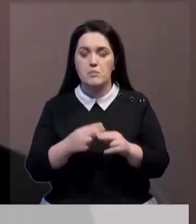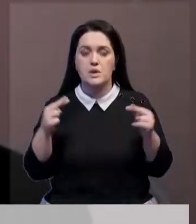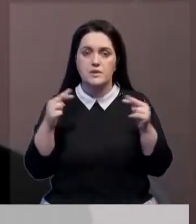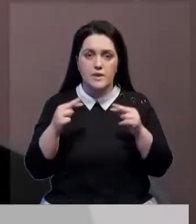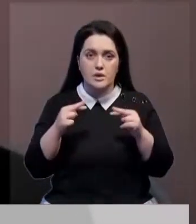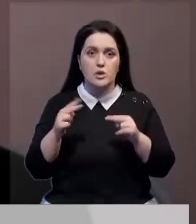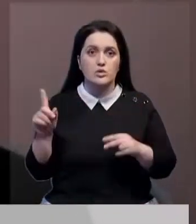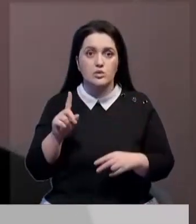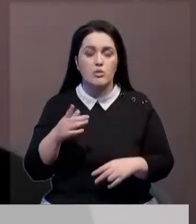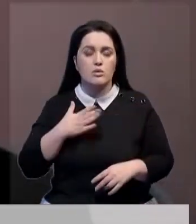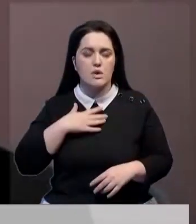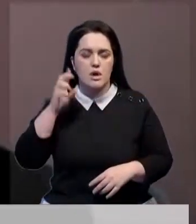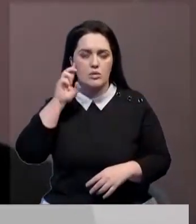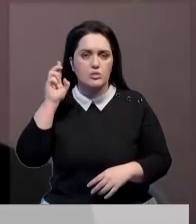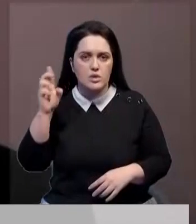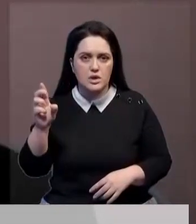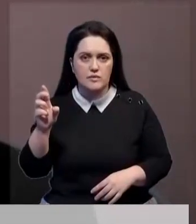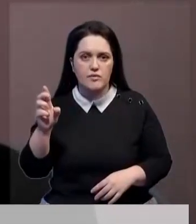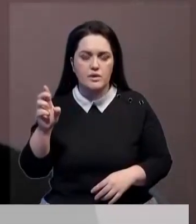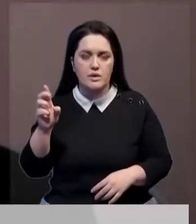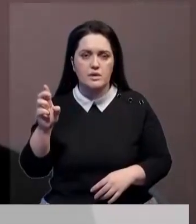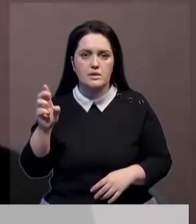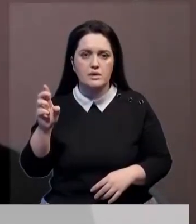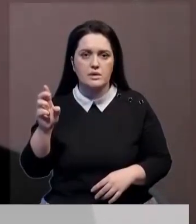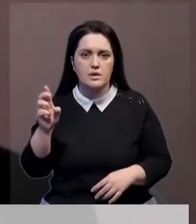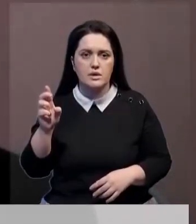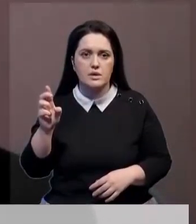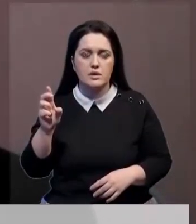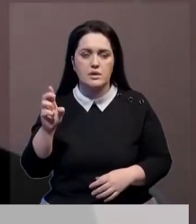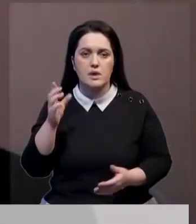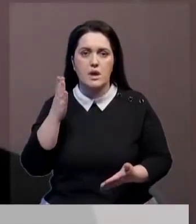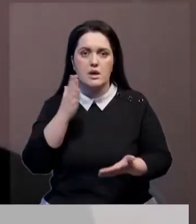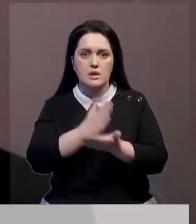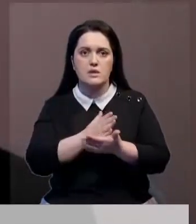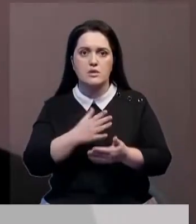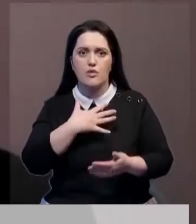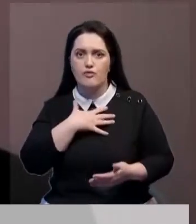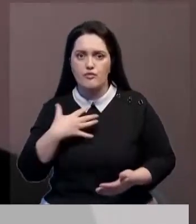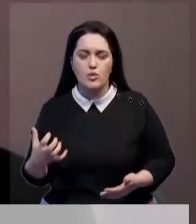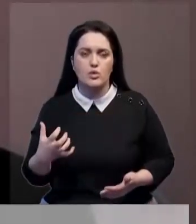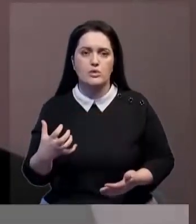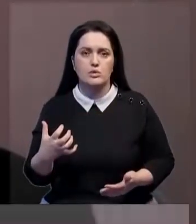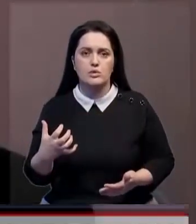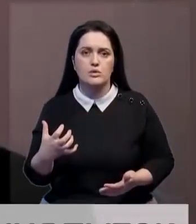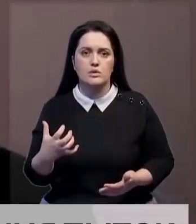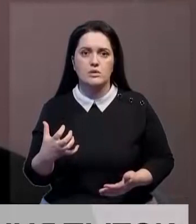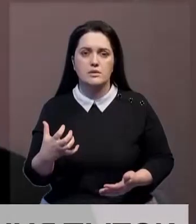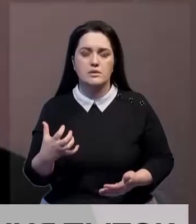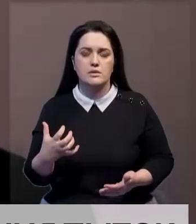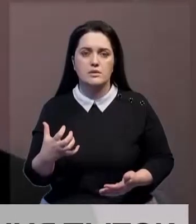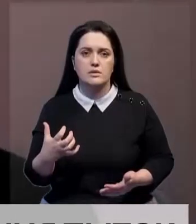свидетельствует о том, что наше государство, в общем, имеет уже государственную волю выработало,